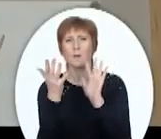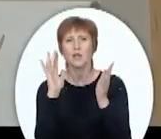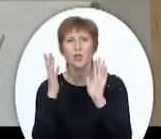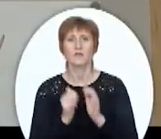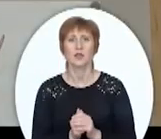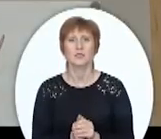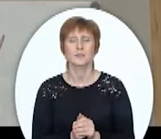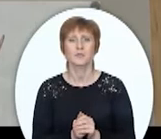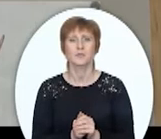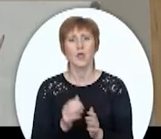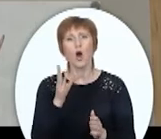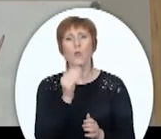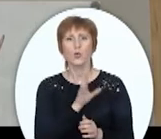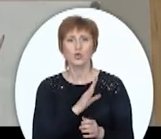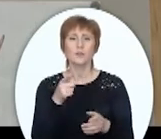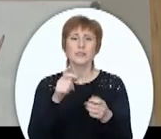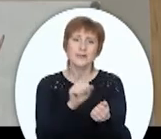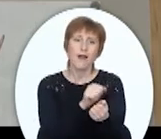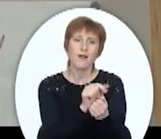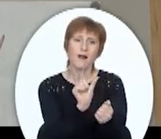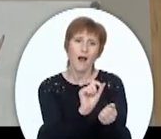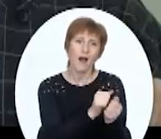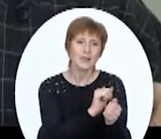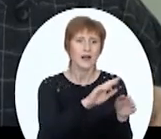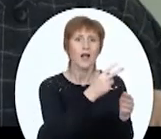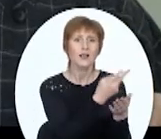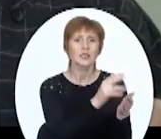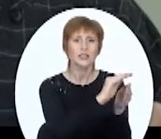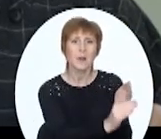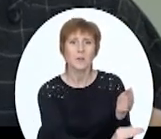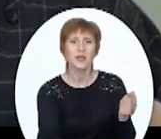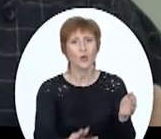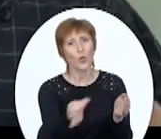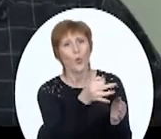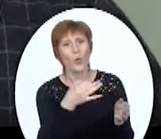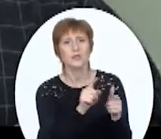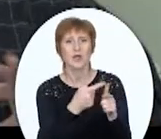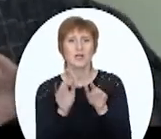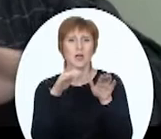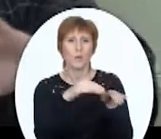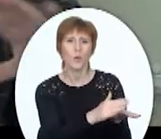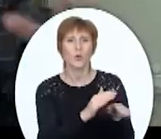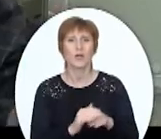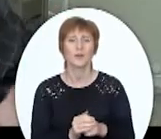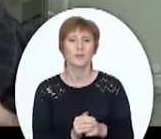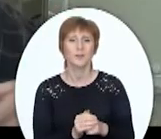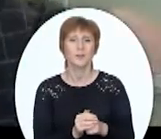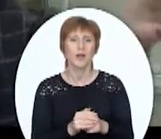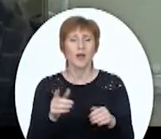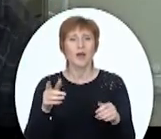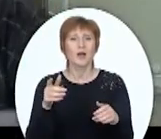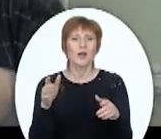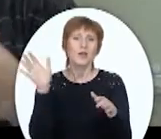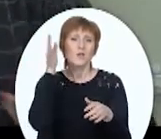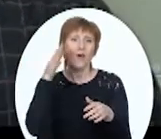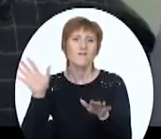переливается. Может быть, это галька, которая лежит на берегу озера или моря, и его, так